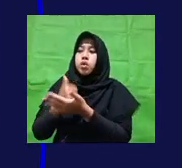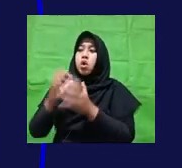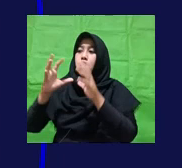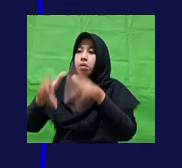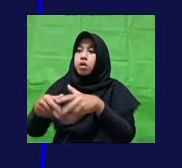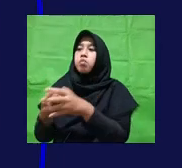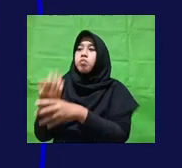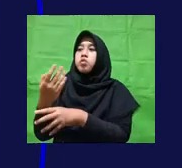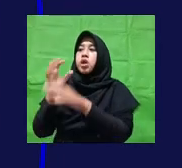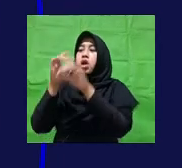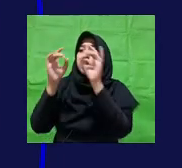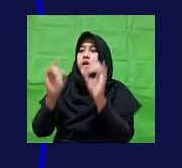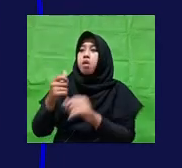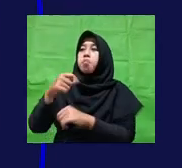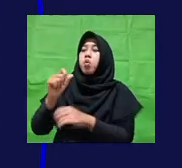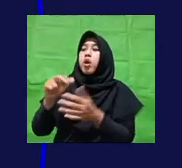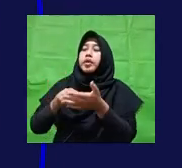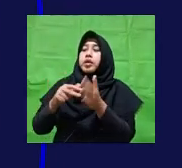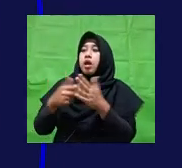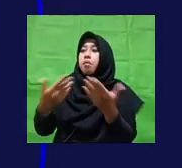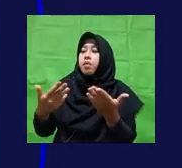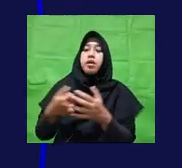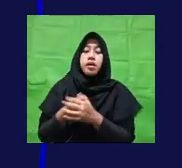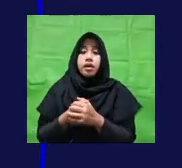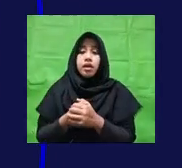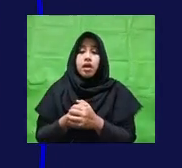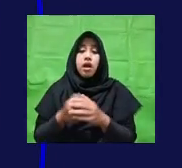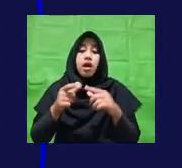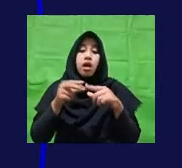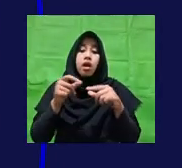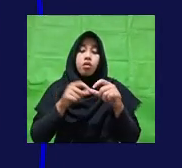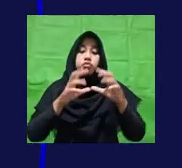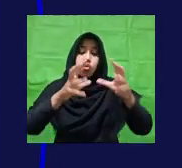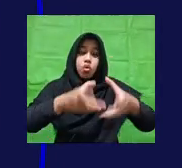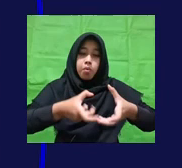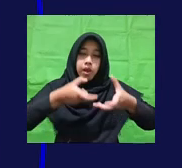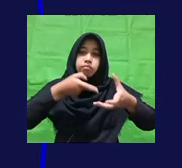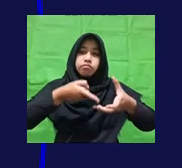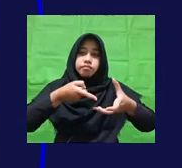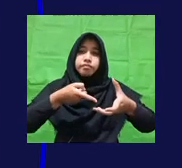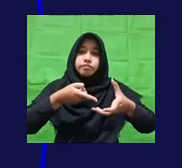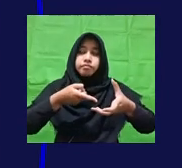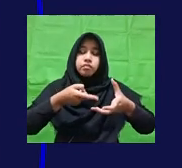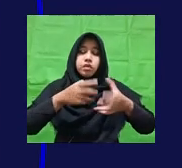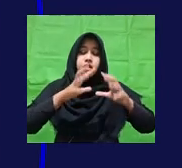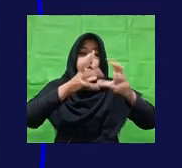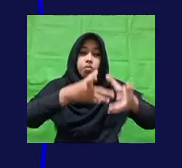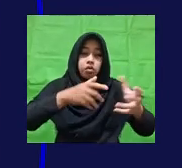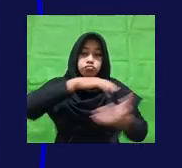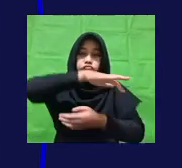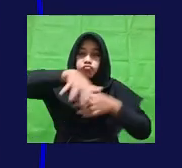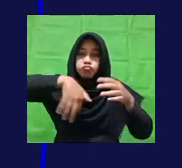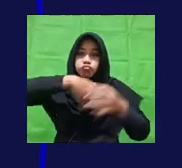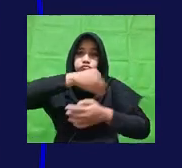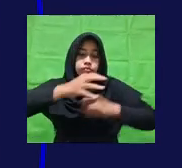artian ketika arus global itu apa berputar di seluruh dunia, setiap lokasi itu kan sebenarnya melakukan adaptasi gitu.